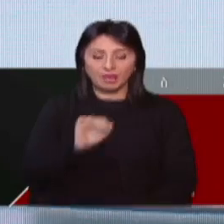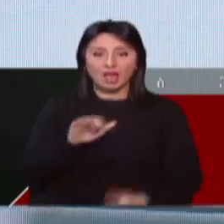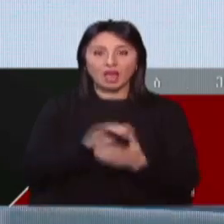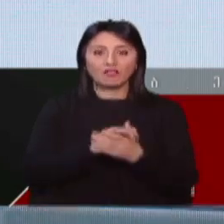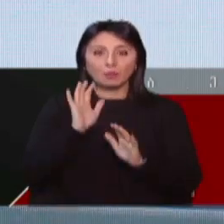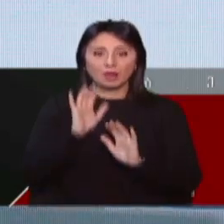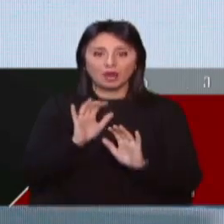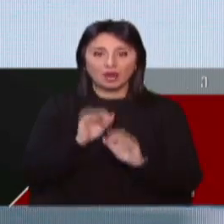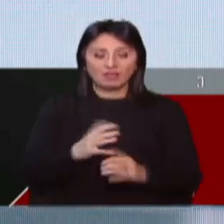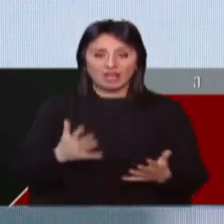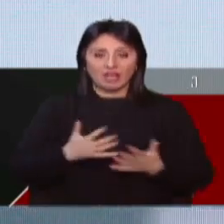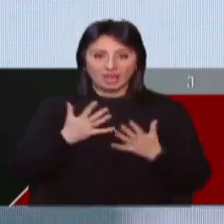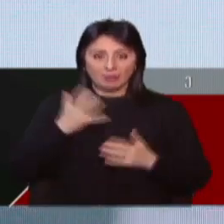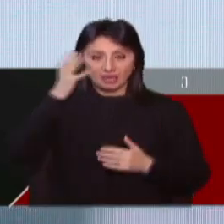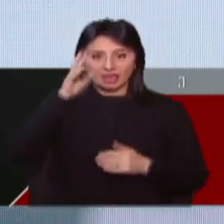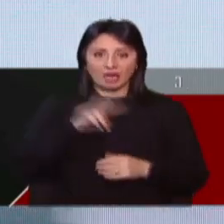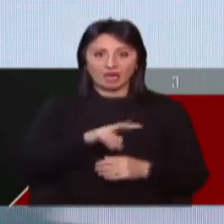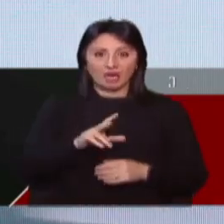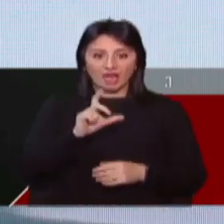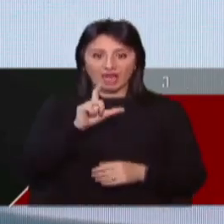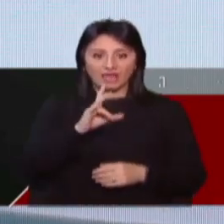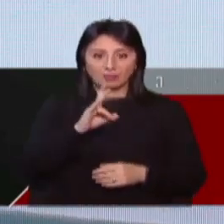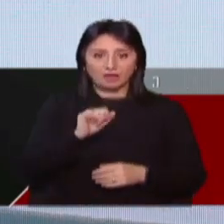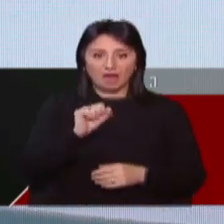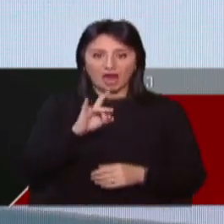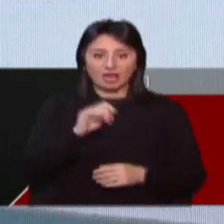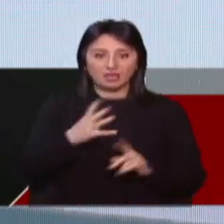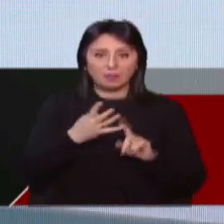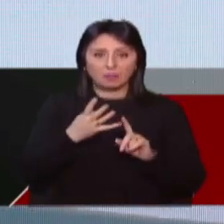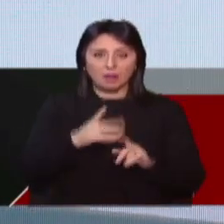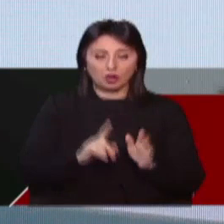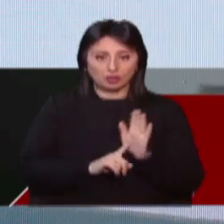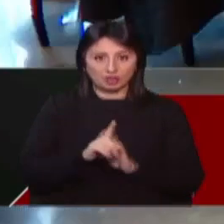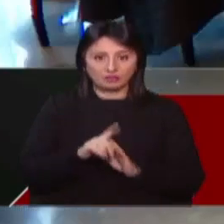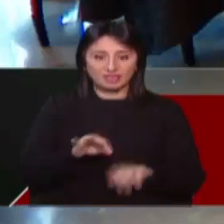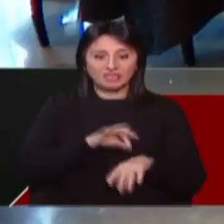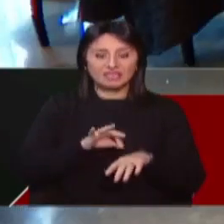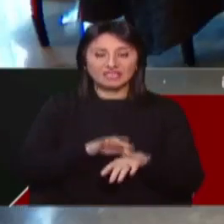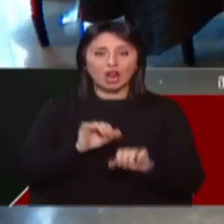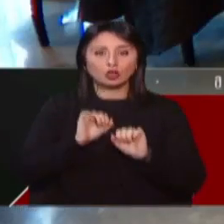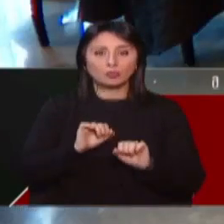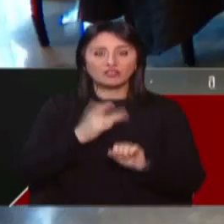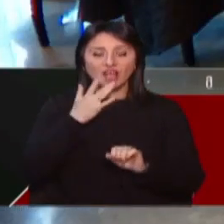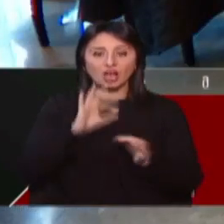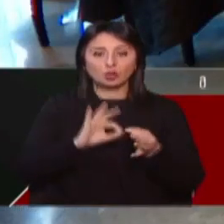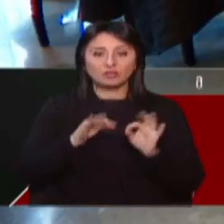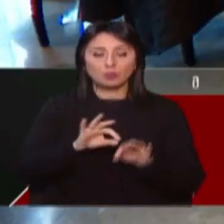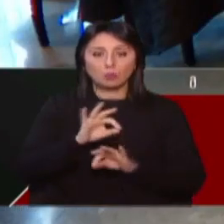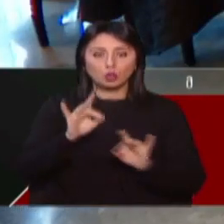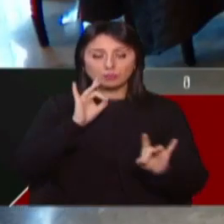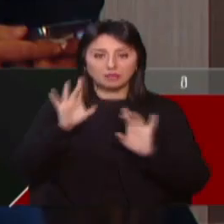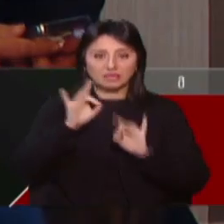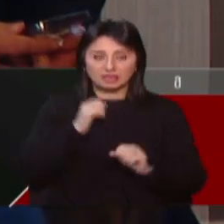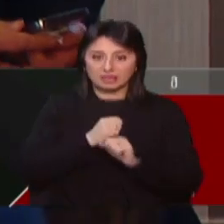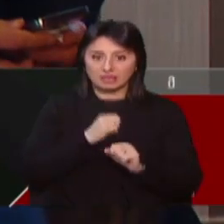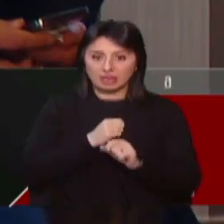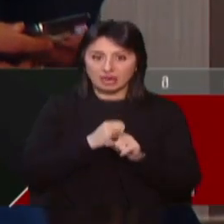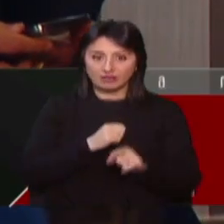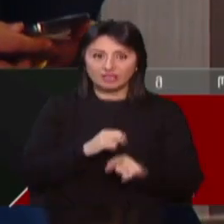Eurocavșiris Pharda Cerit, Imereța de Cahechi, NPRD-s meotre faza იწყება ძალადობის განდაცვის ეროვნულ მაქსელმა პროექტის პრეზენტაცია